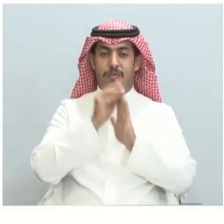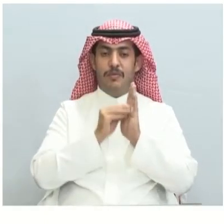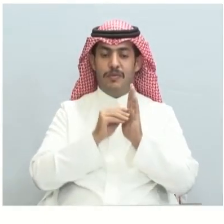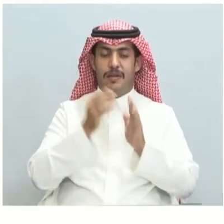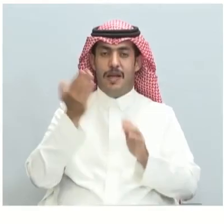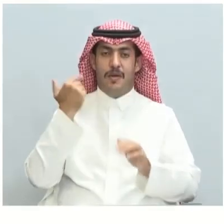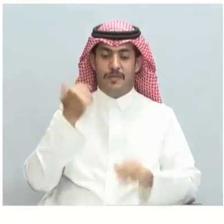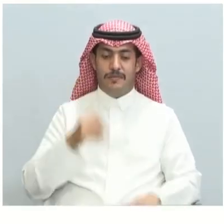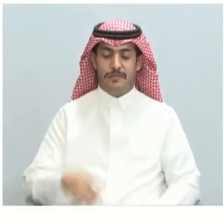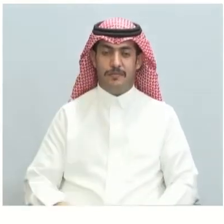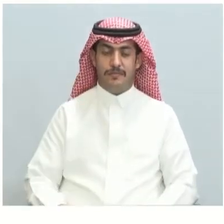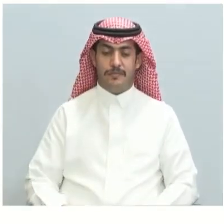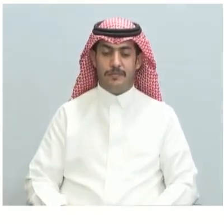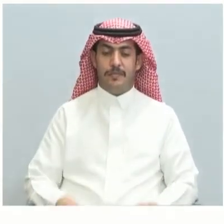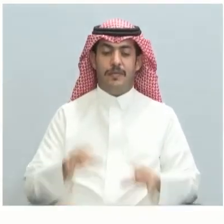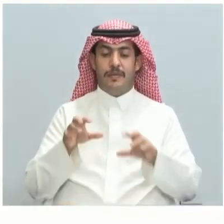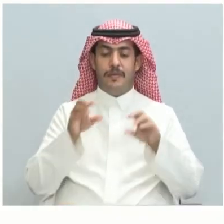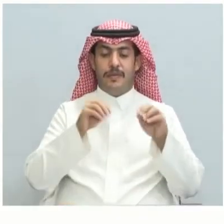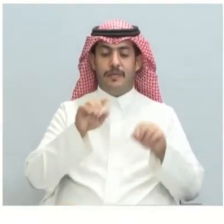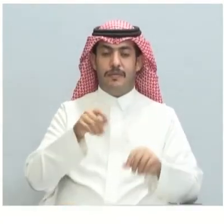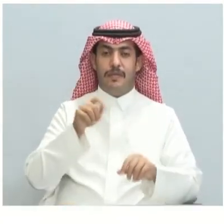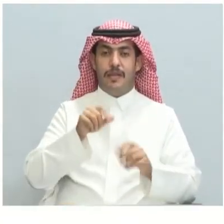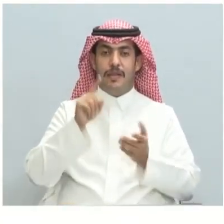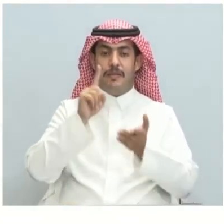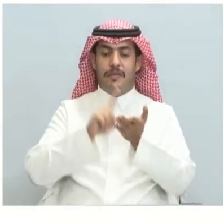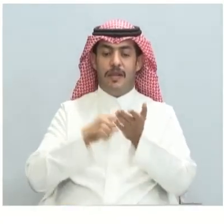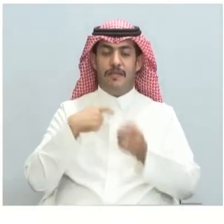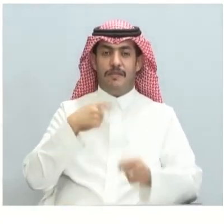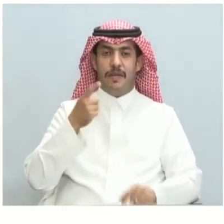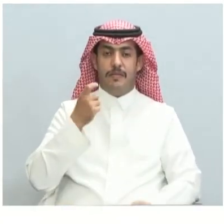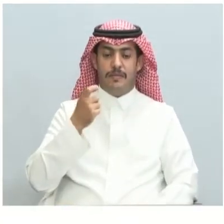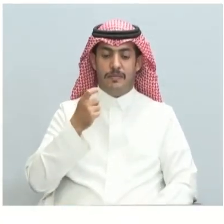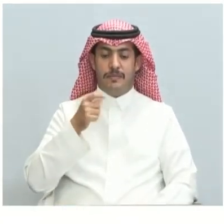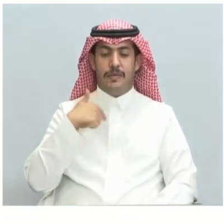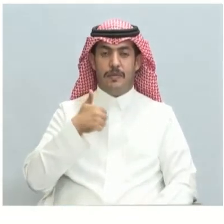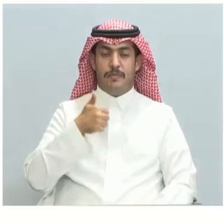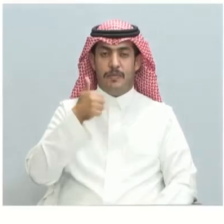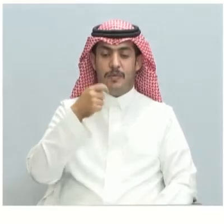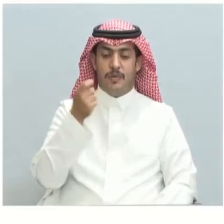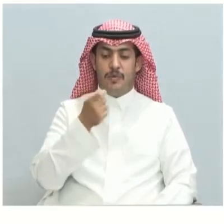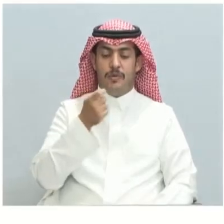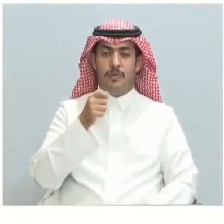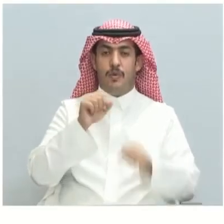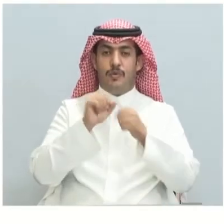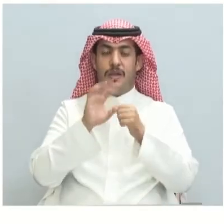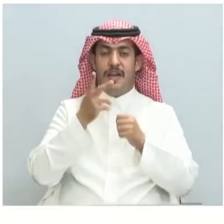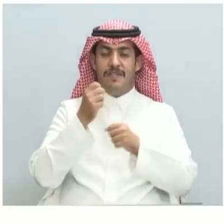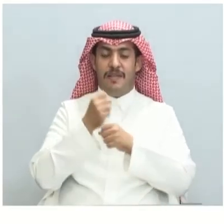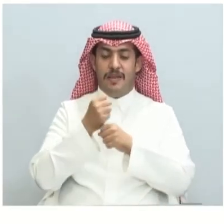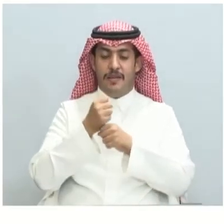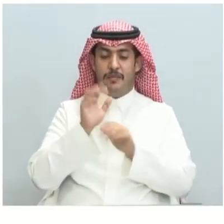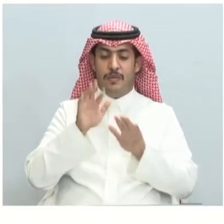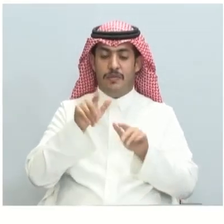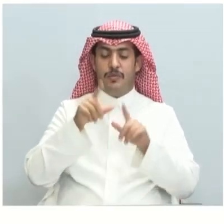السابق الان بارك الله فيكم لدينا تحقق من فهمك هل نستطيع اكتب الكسور غير الفعليه